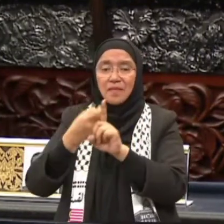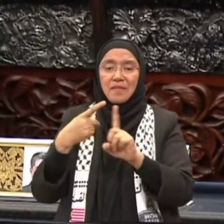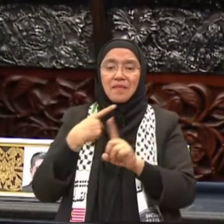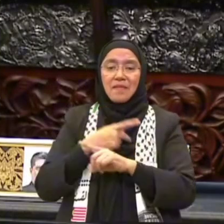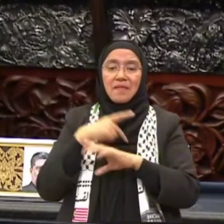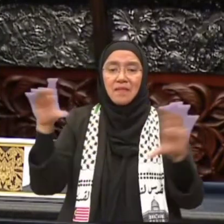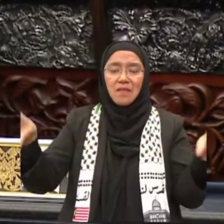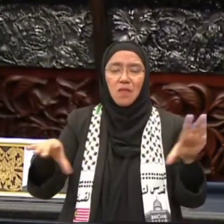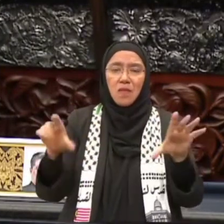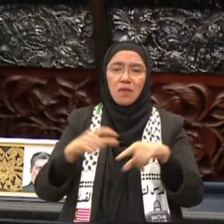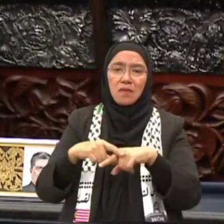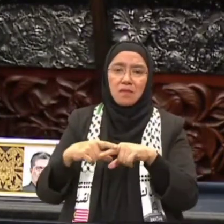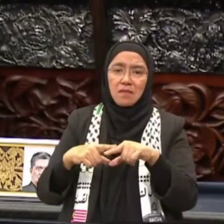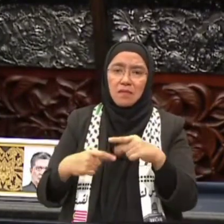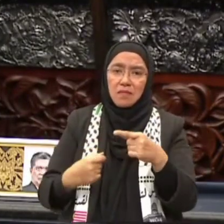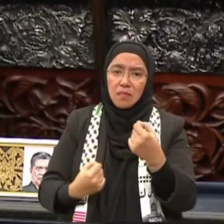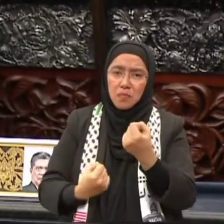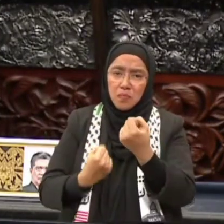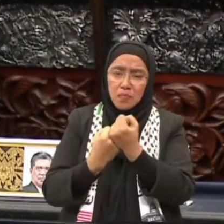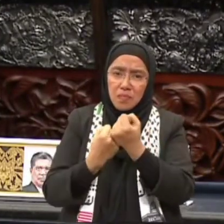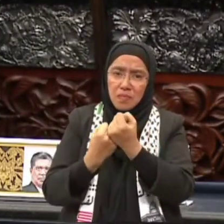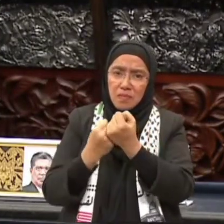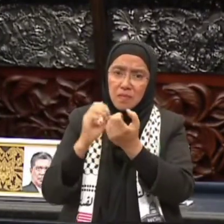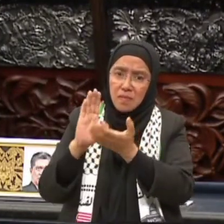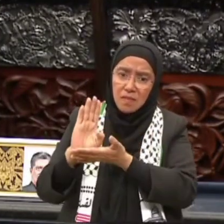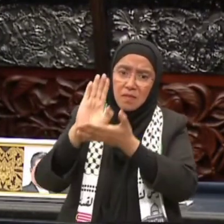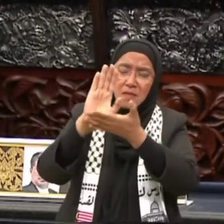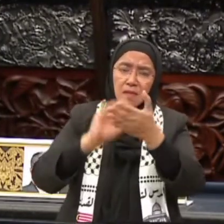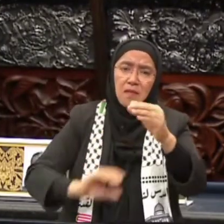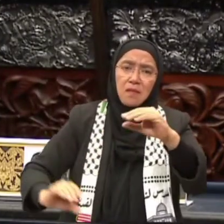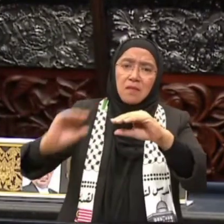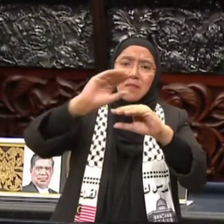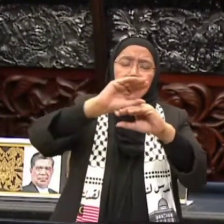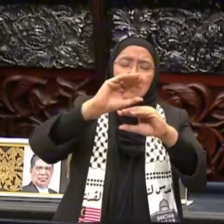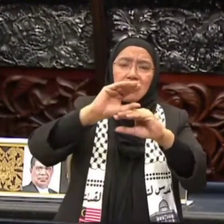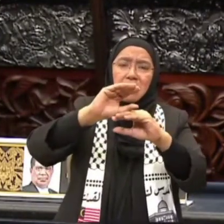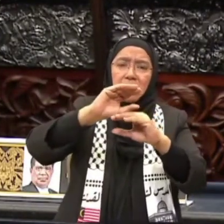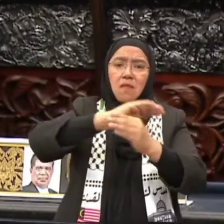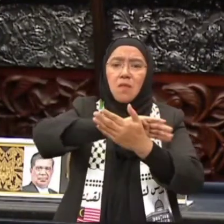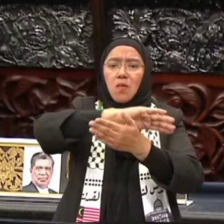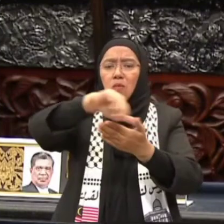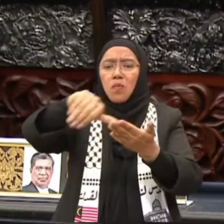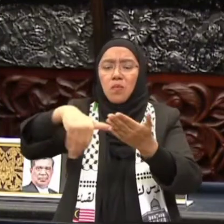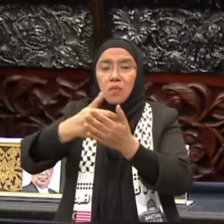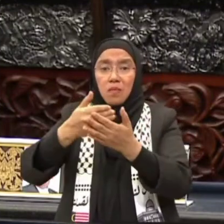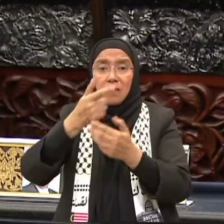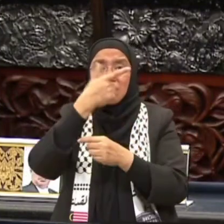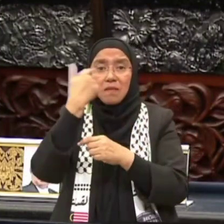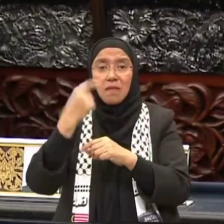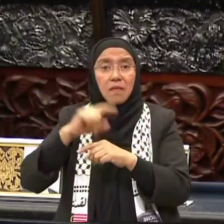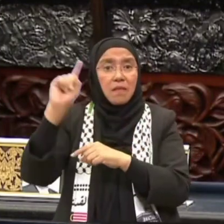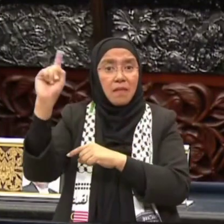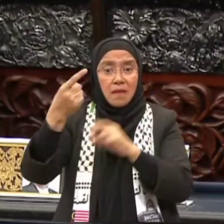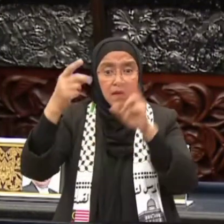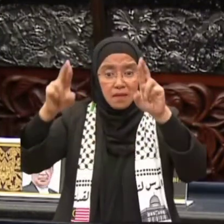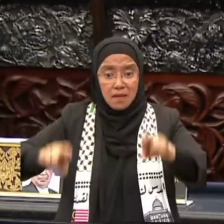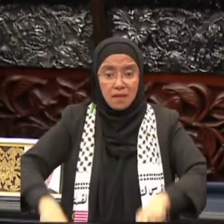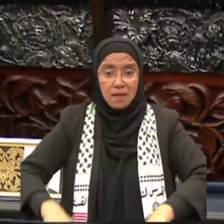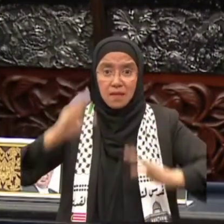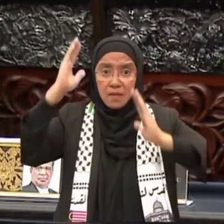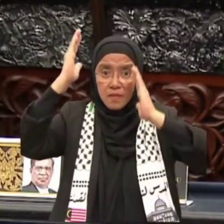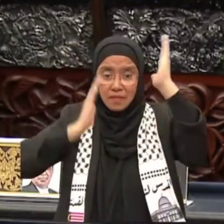sekarang kerana hanya individu yang rakyat warga negara Malaysia sahaja yang ada di dalam padu yang akan